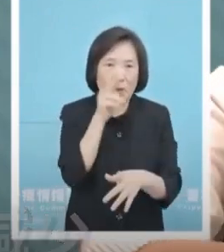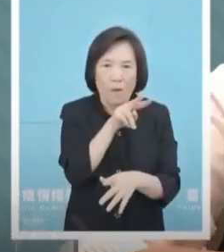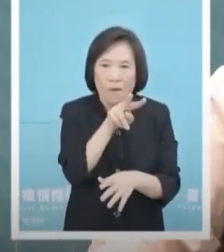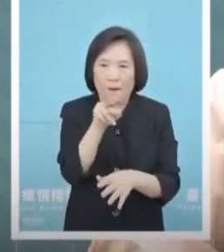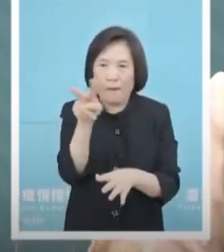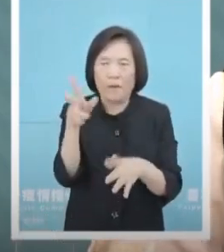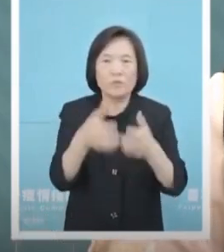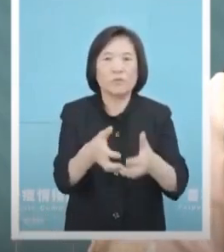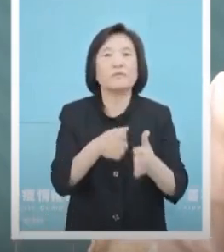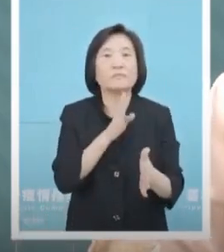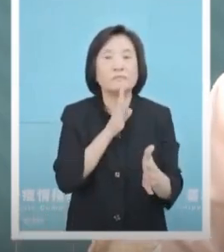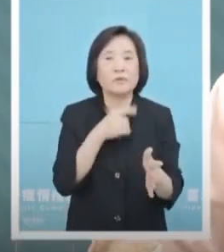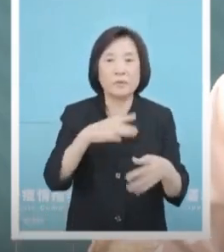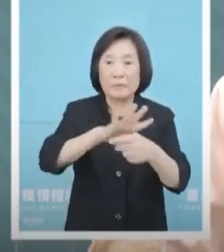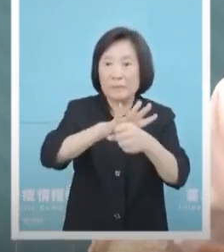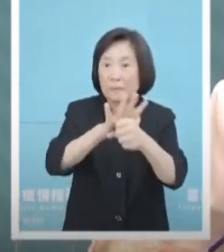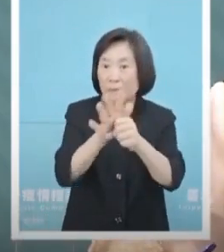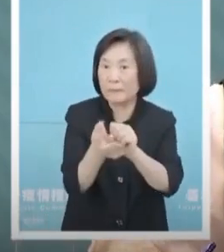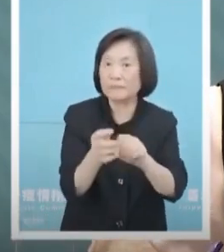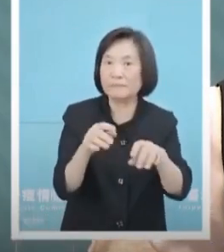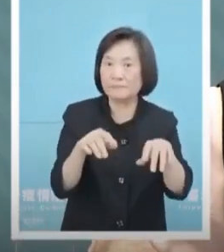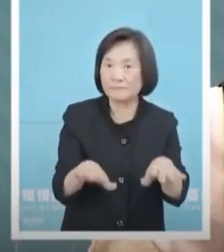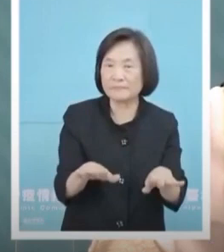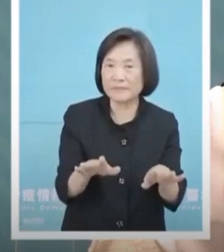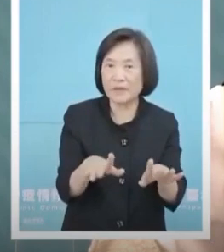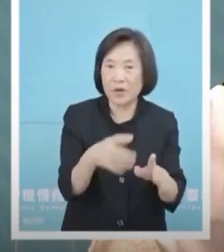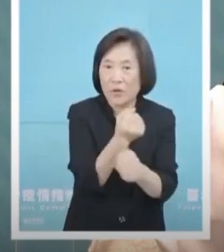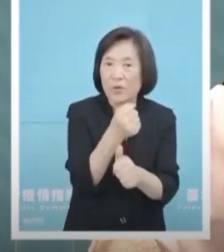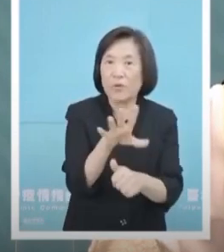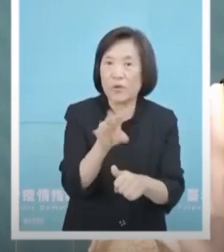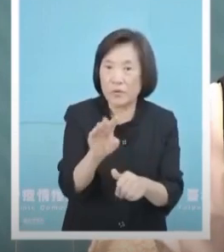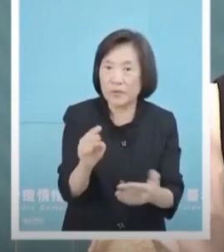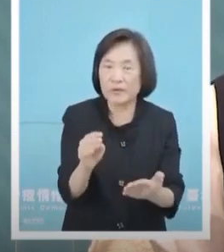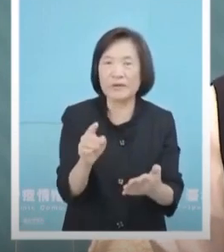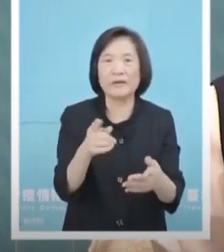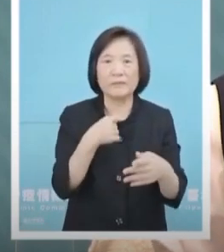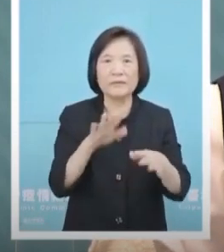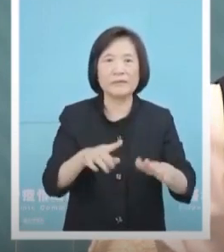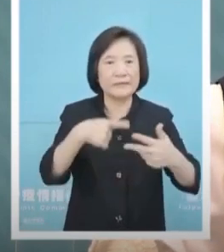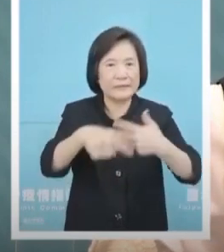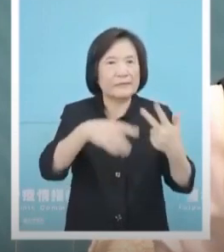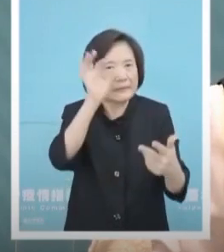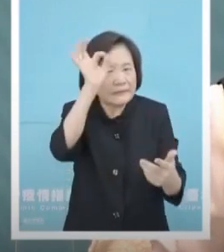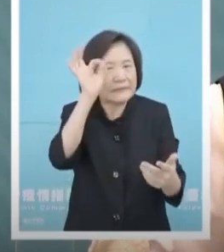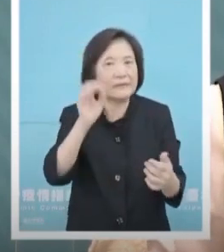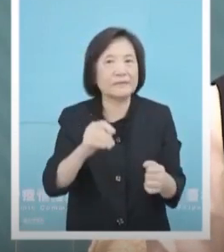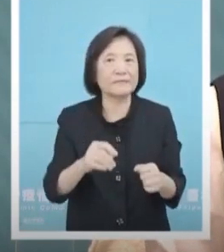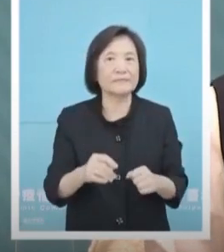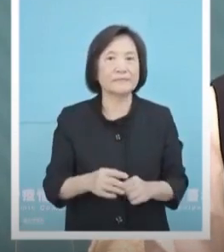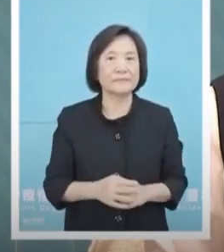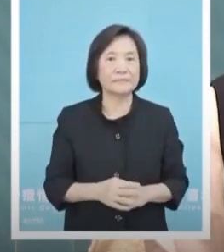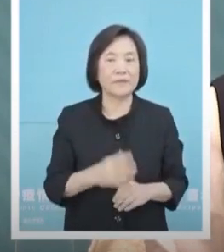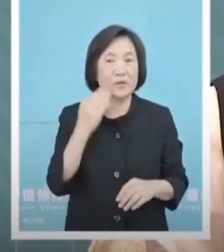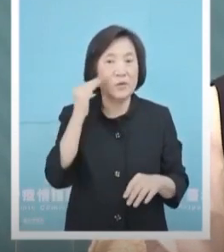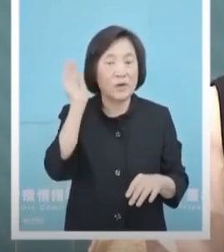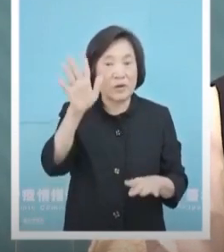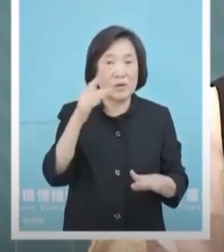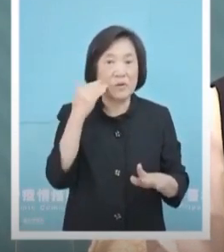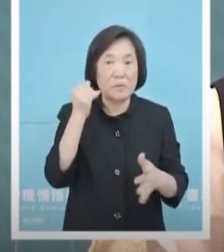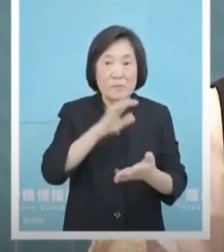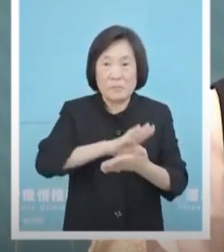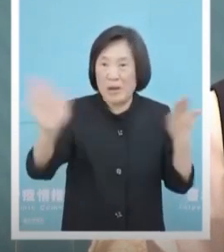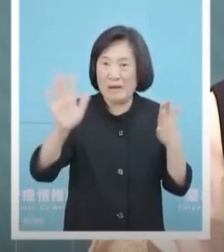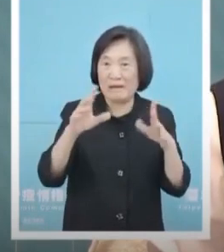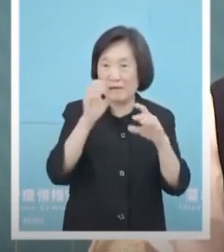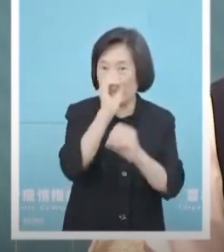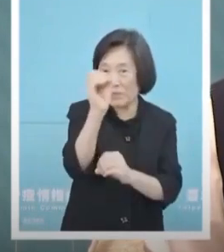哈。到底我们的疫情是不是在控制之后，你知道吗？到底是有没有机会彻底见面，